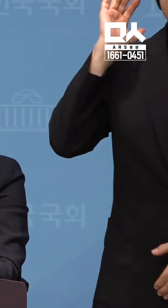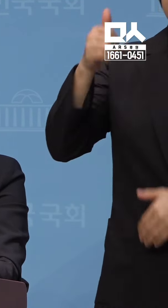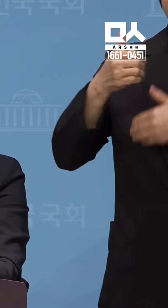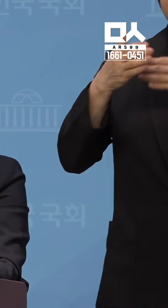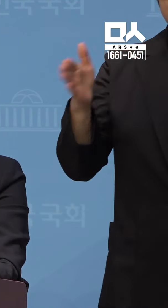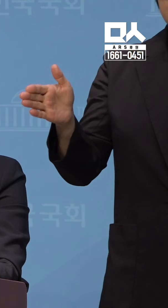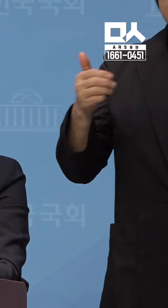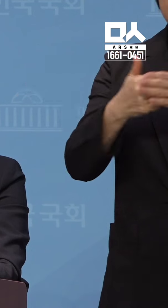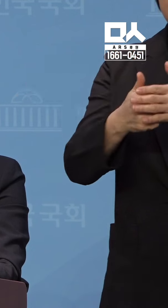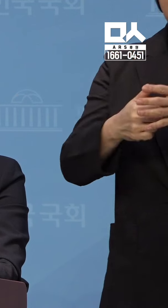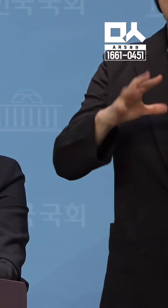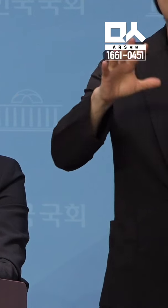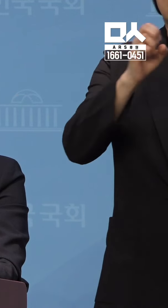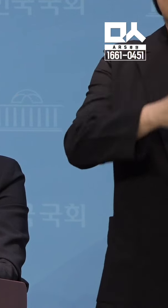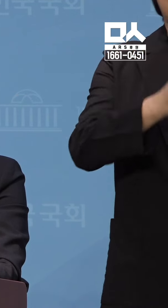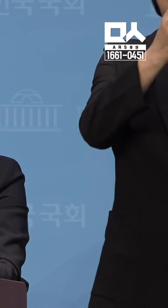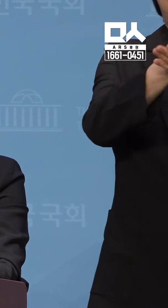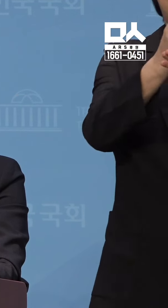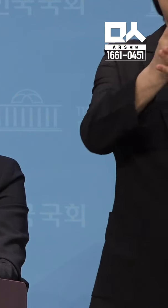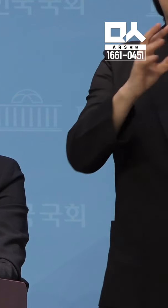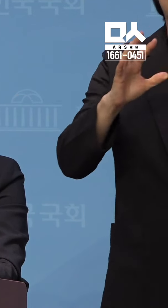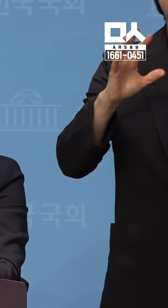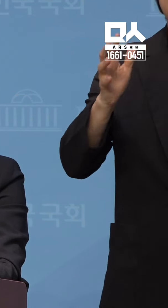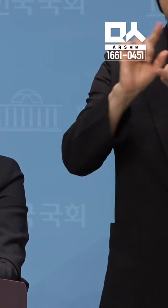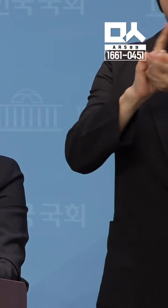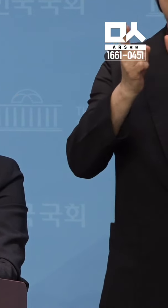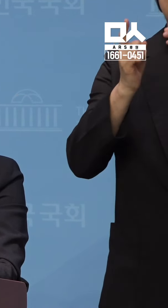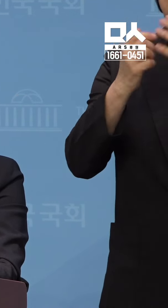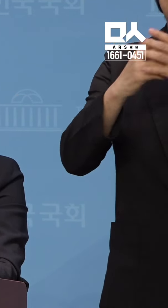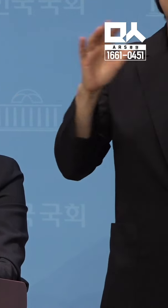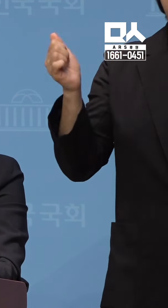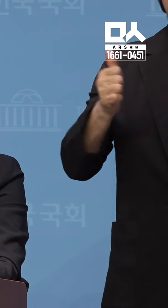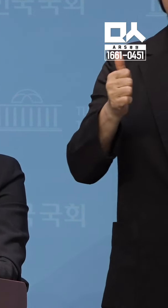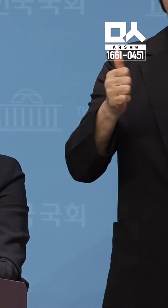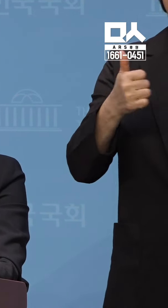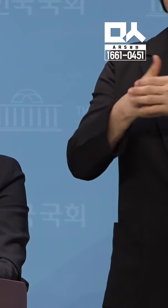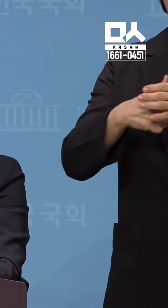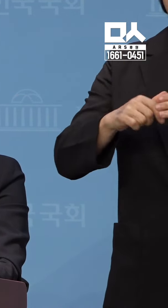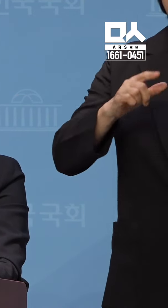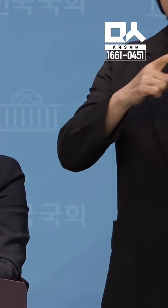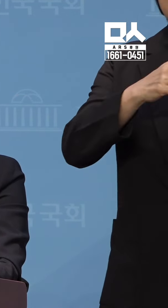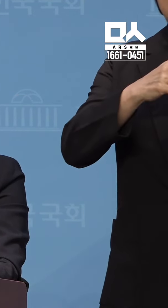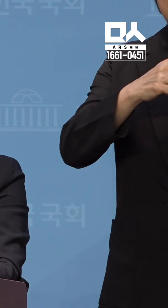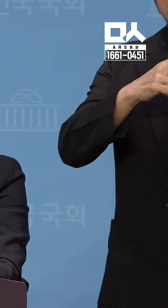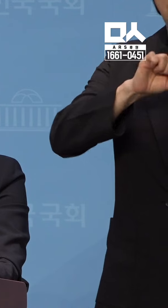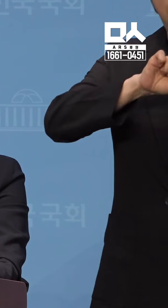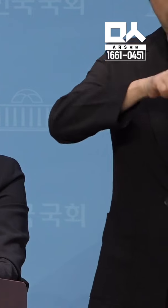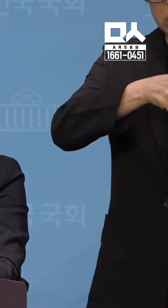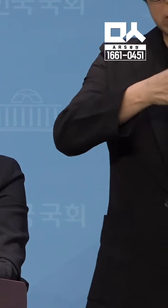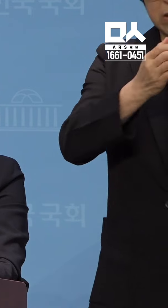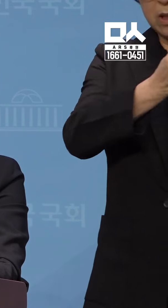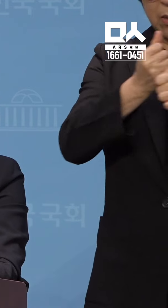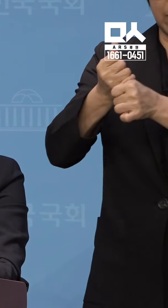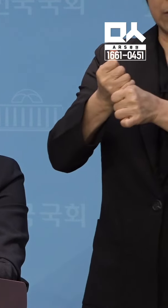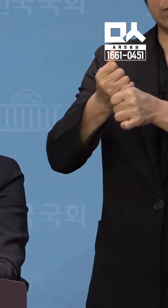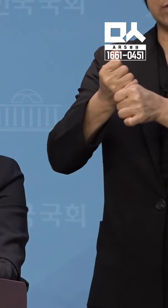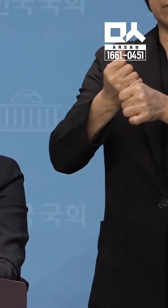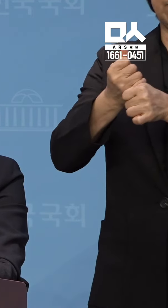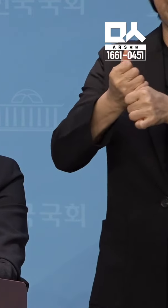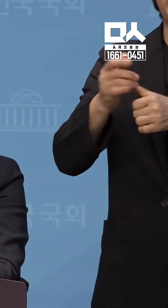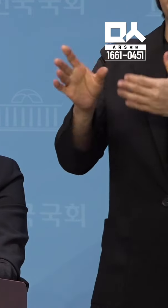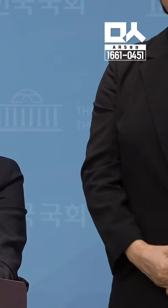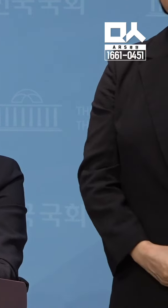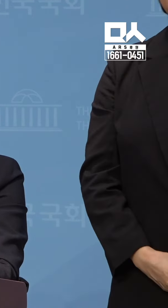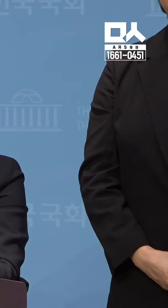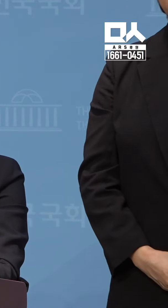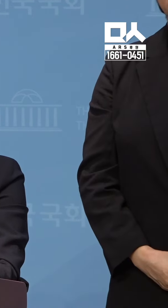대통령실이 헌법기관이자 국민의 대리인인 국회의원을 강제로 끌어내놓고 억지 변명으로 일관하고